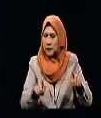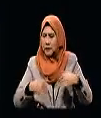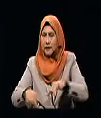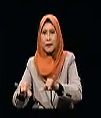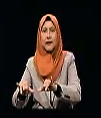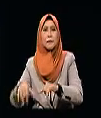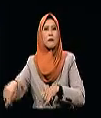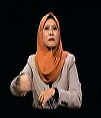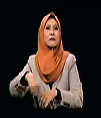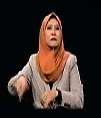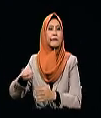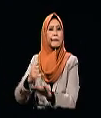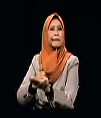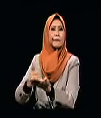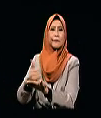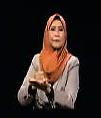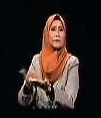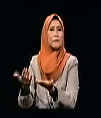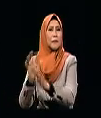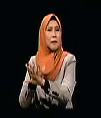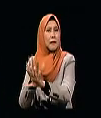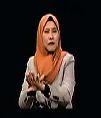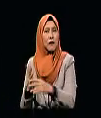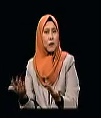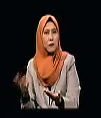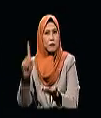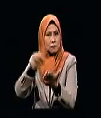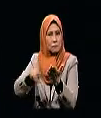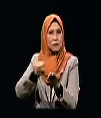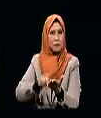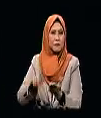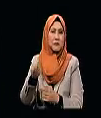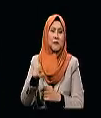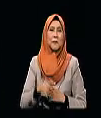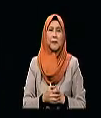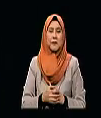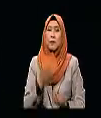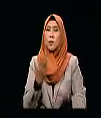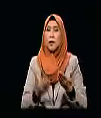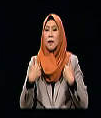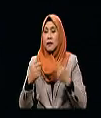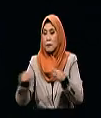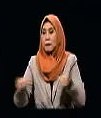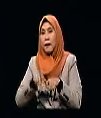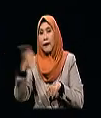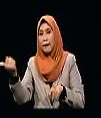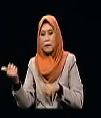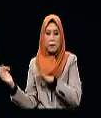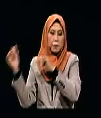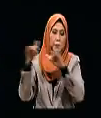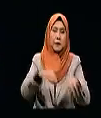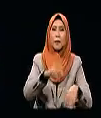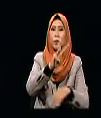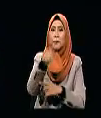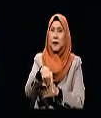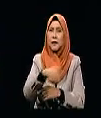yang di sana yang masih masih ramai. Jadi adanya datangnya datang daripada tempat lain yang datang ke wilayah sudah pasti akan